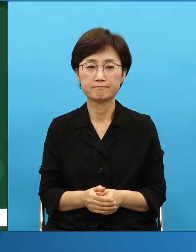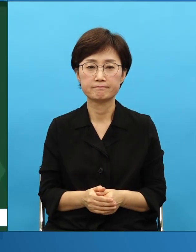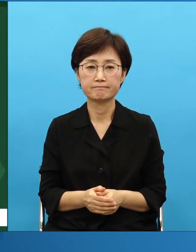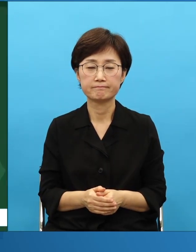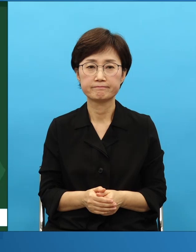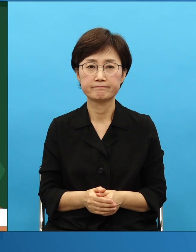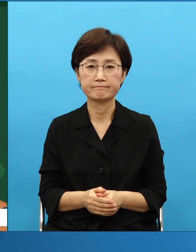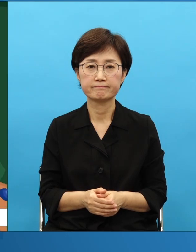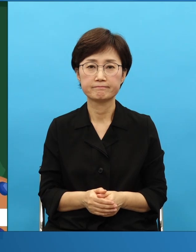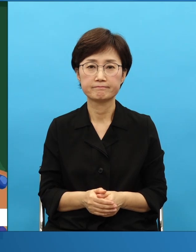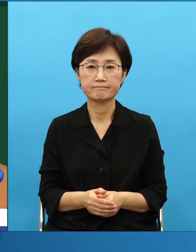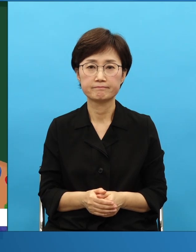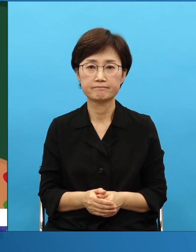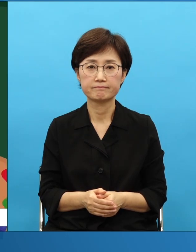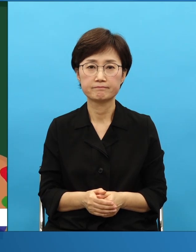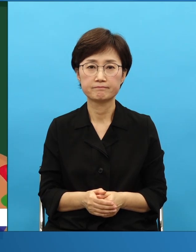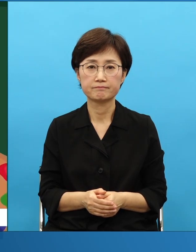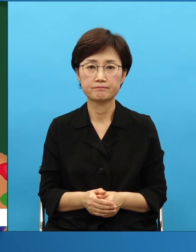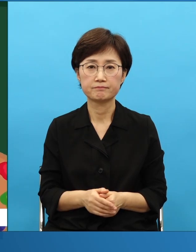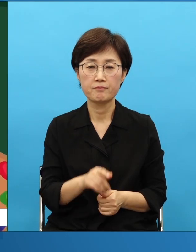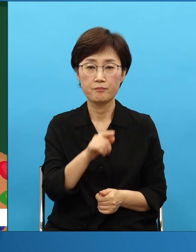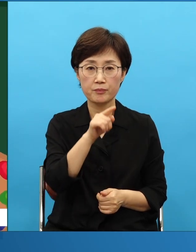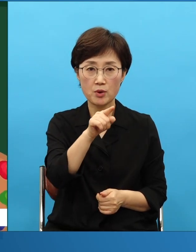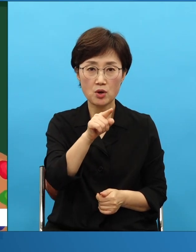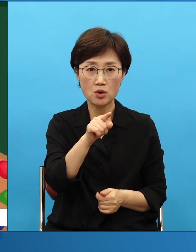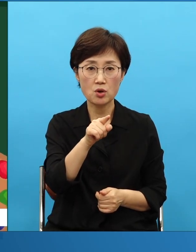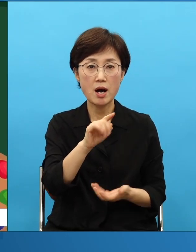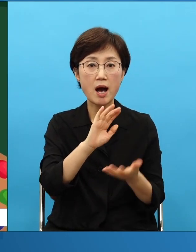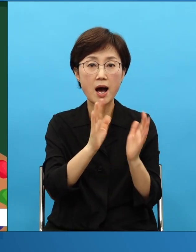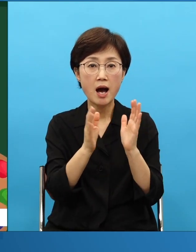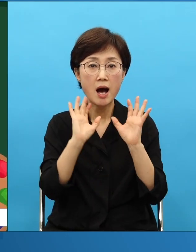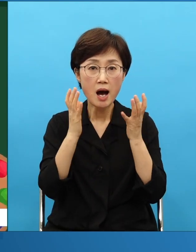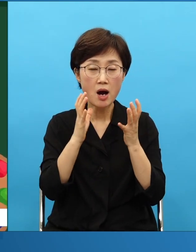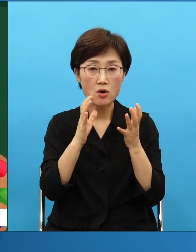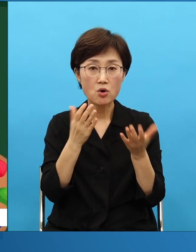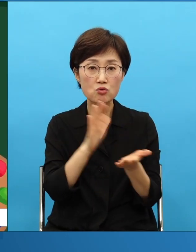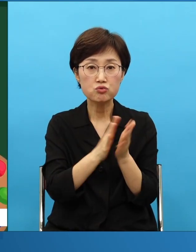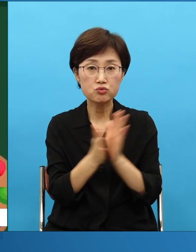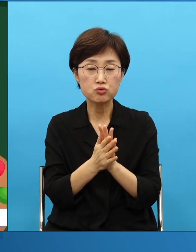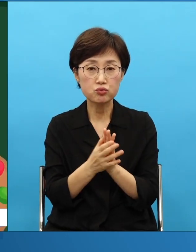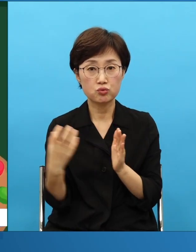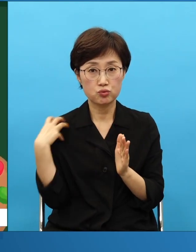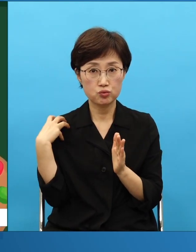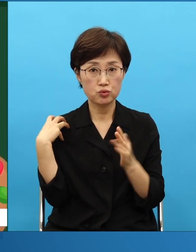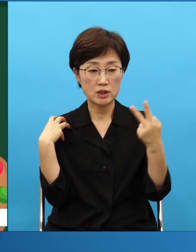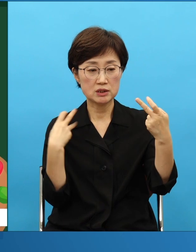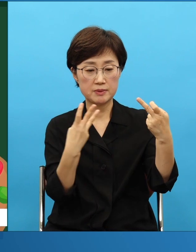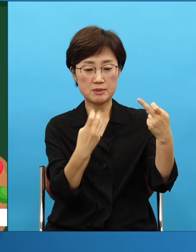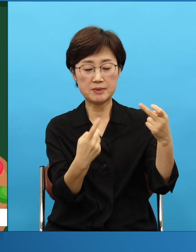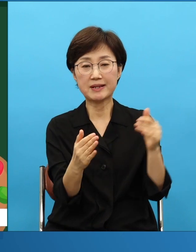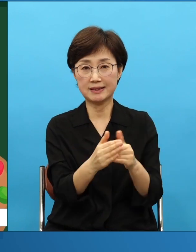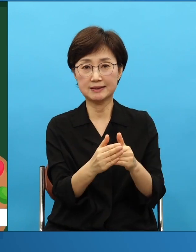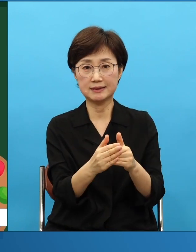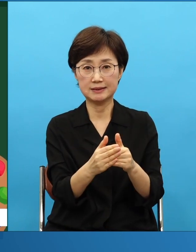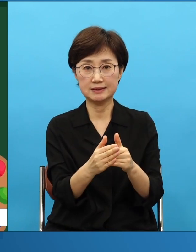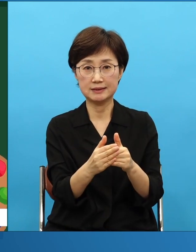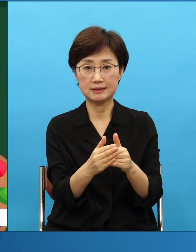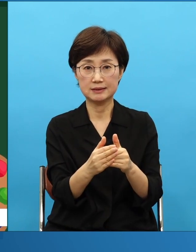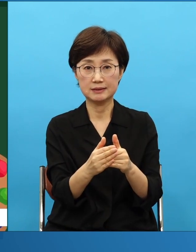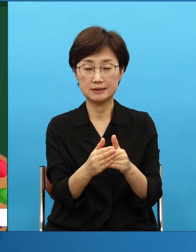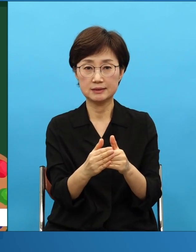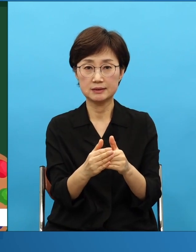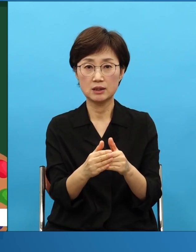있지? 먼저 유아 유치 사역자 수련회가 이달 31일 마감되고 세계 청소년